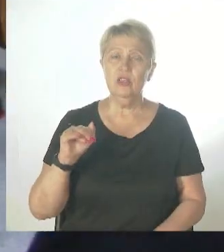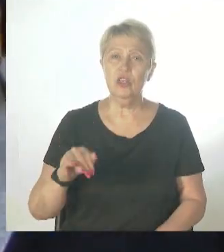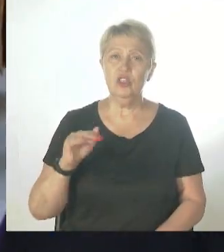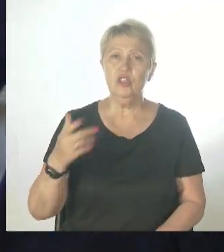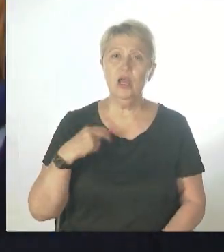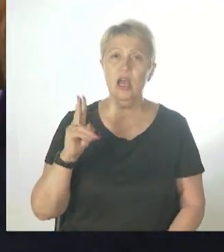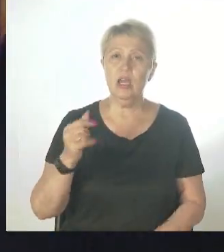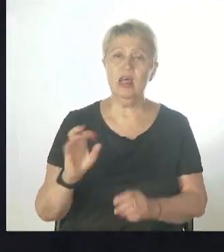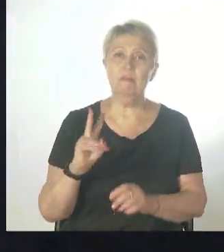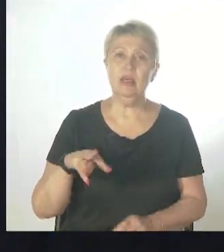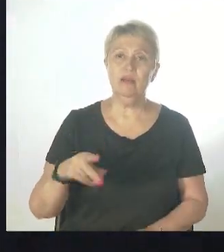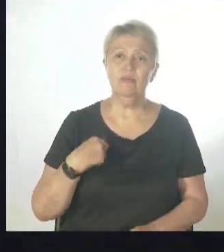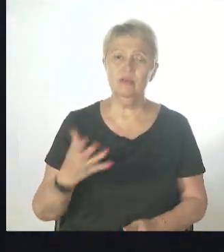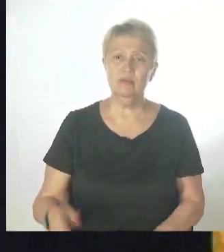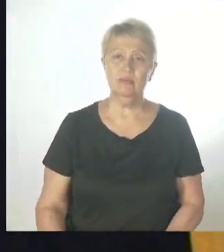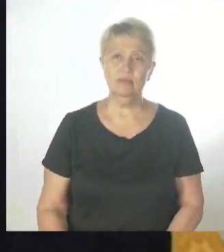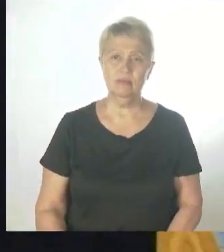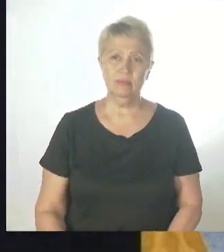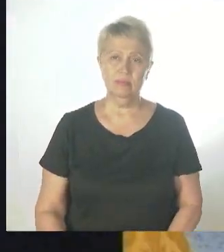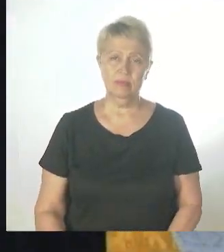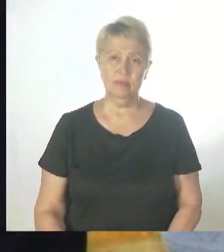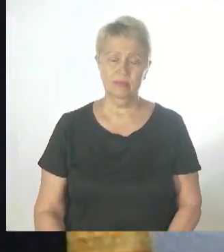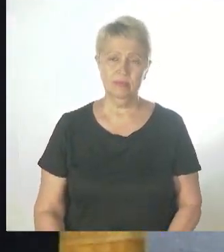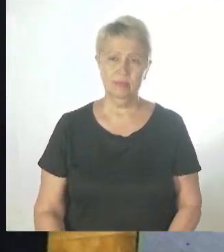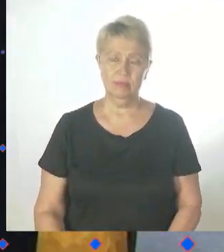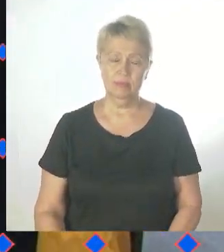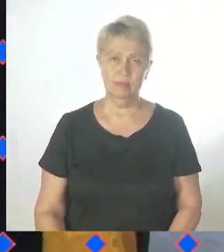Господи, помилуй, Господи, помилуй, Господи, помилуй.